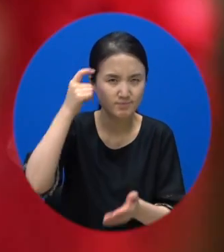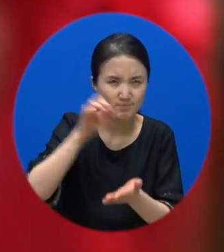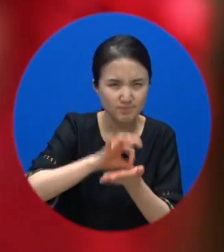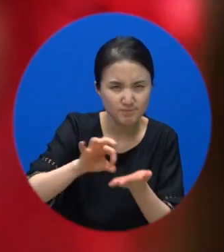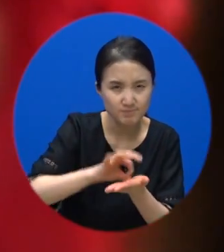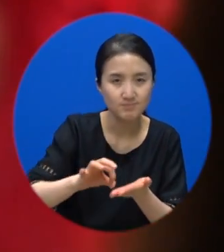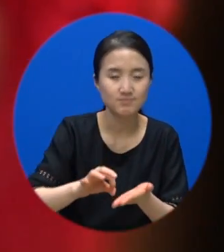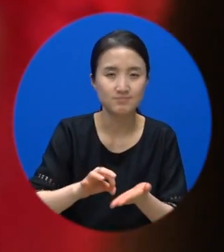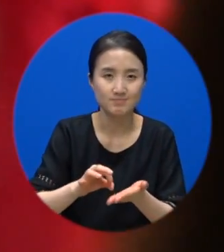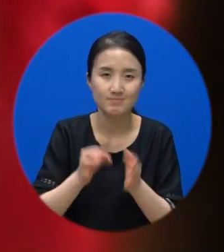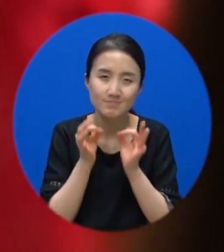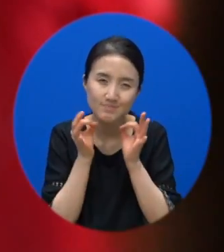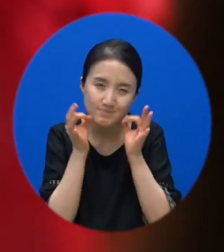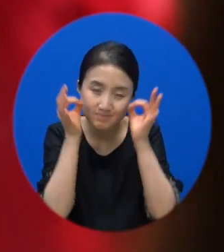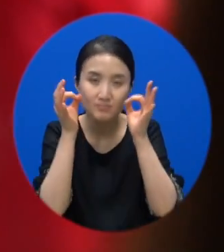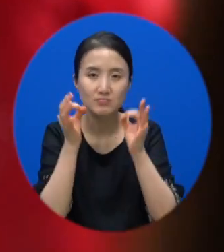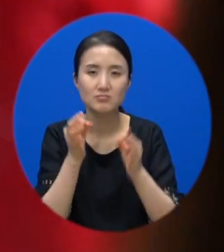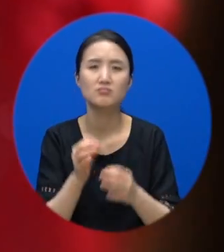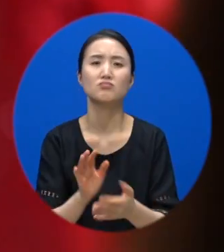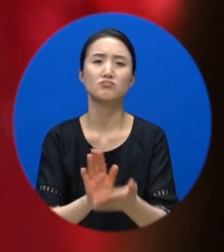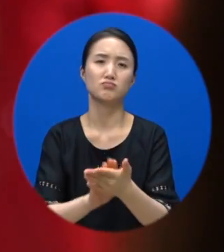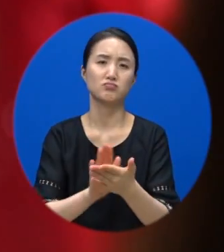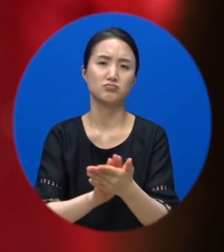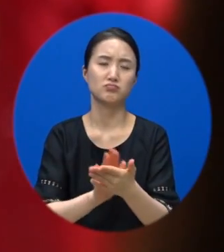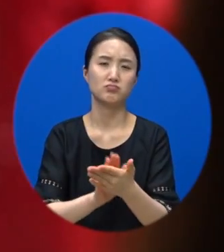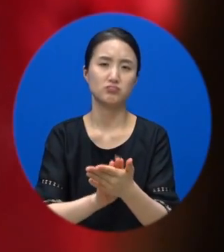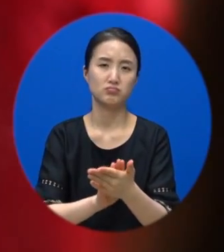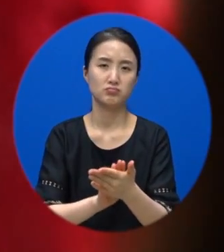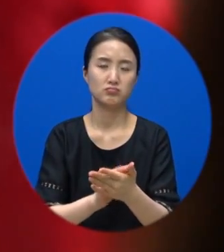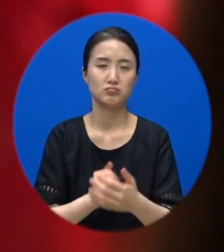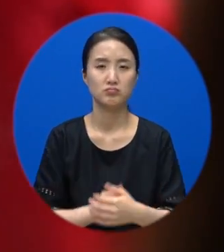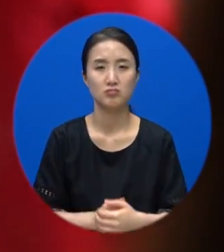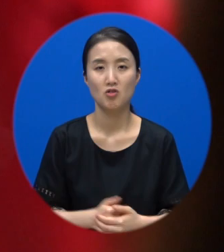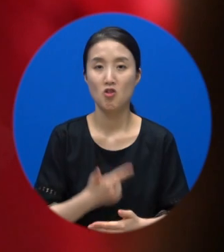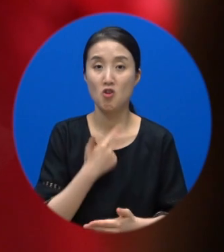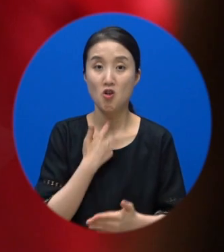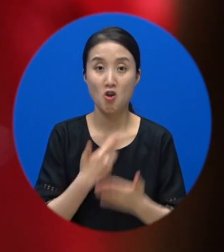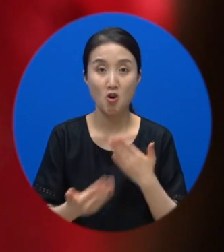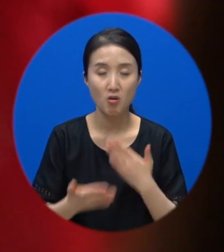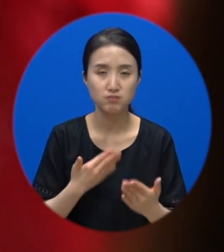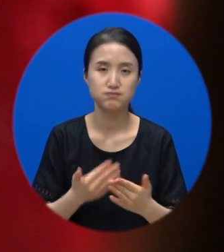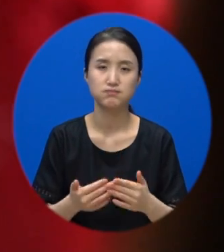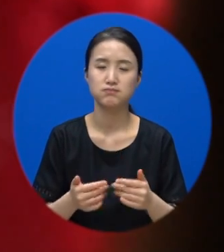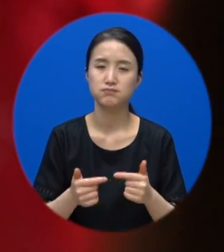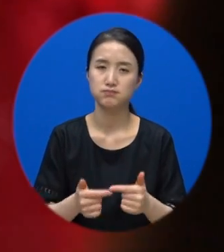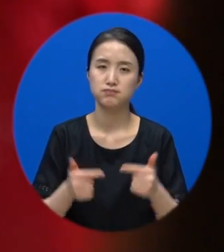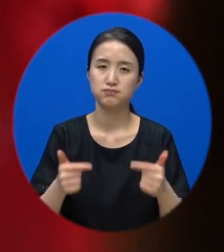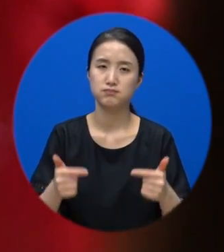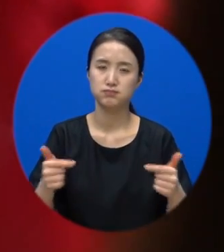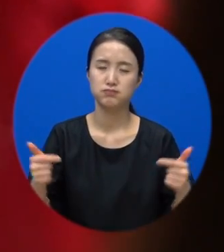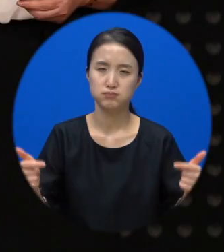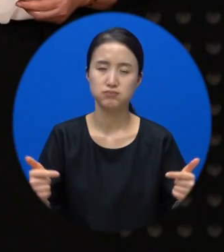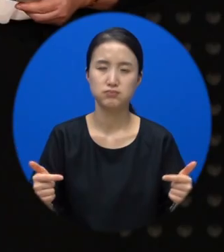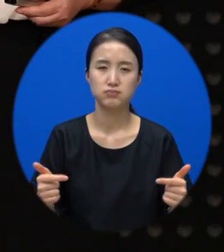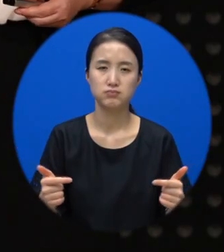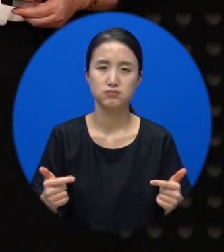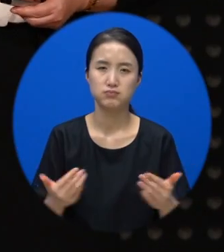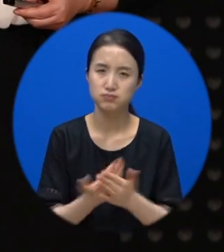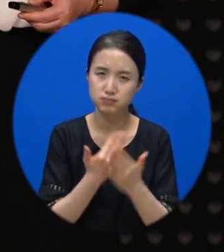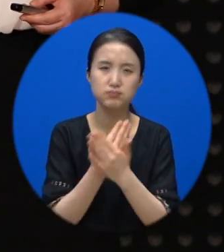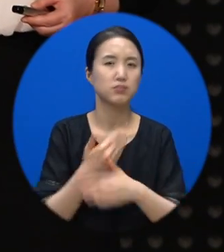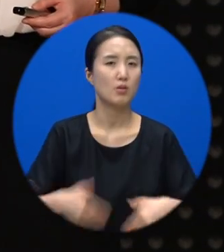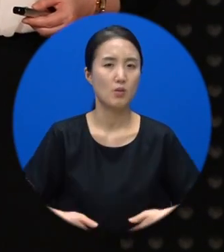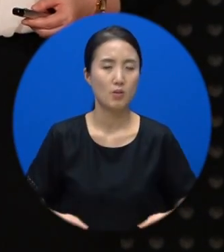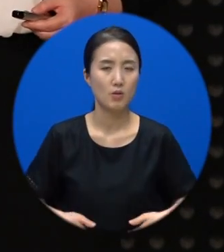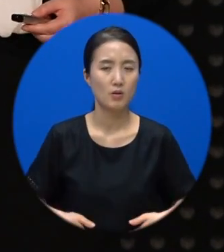괜찮아요. 아주 좋은 일이 됩니다. 그리고 경험을 늘리는 거예요. 자, 우리가요, 길을 걸을 때, 아는